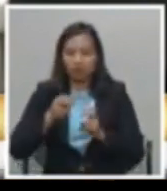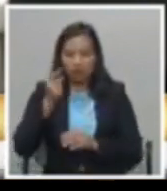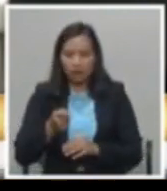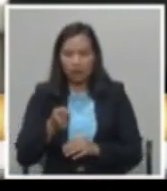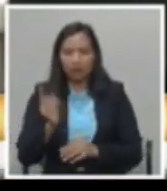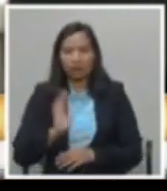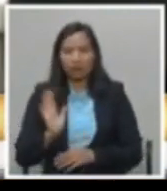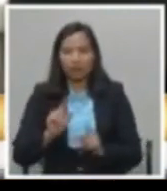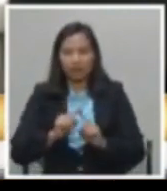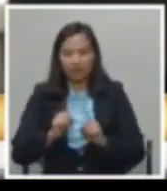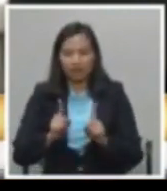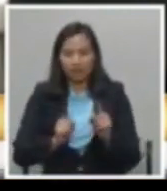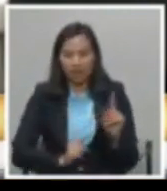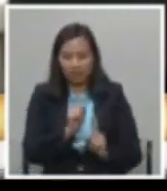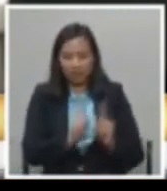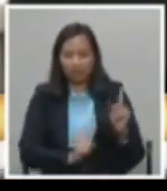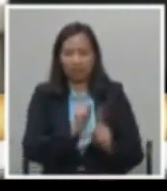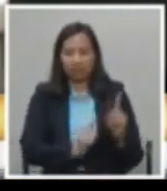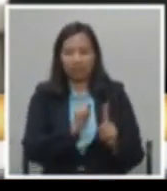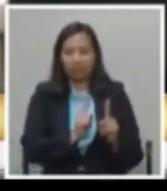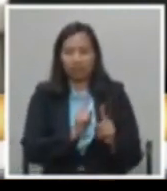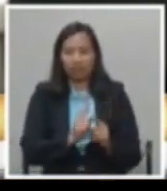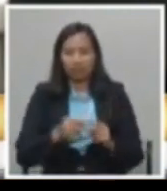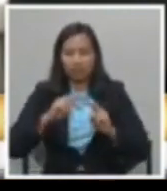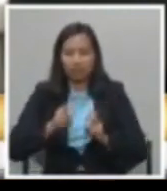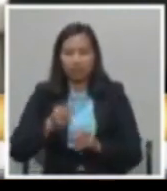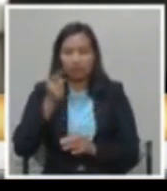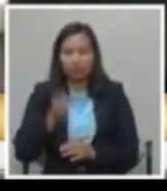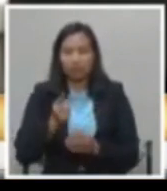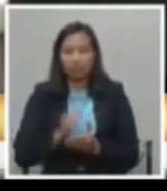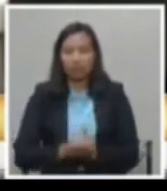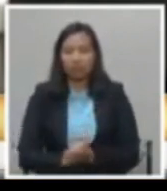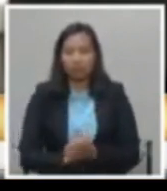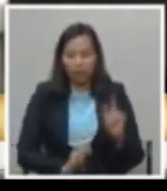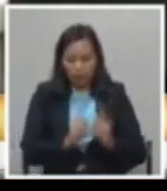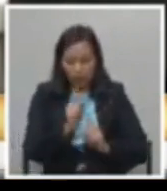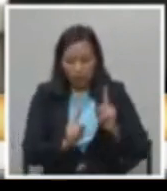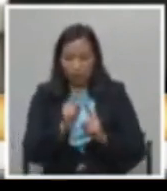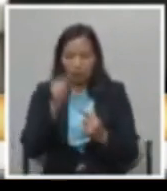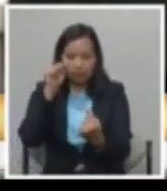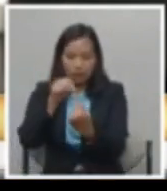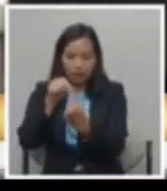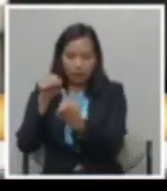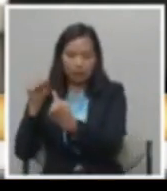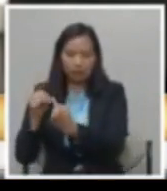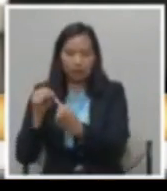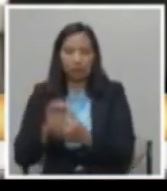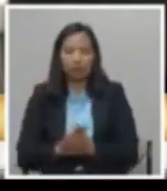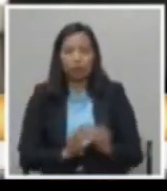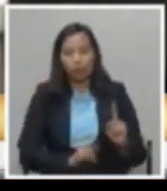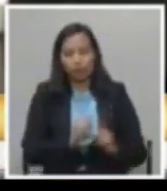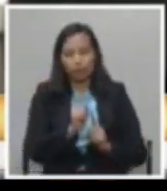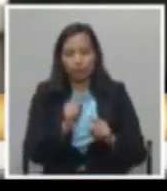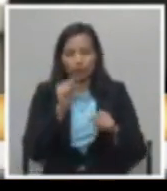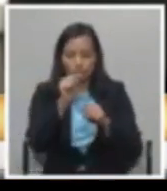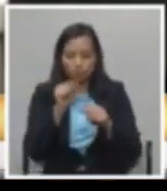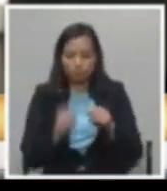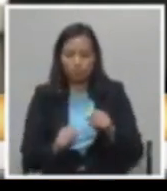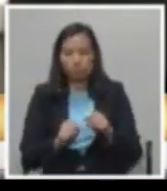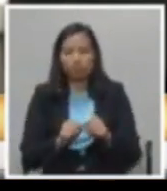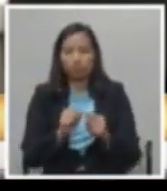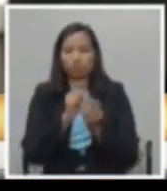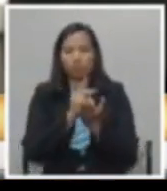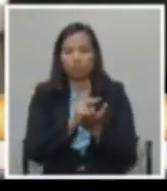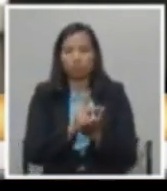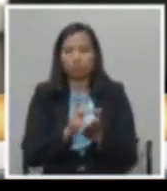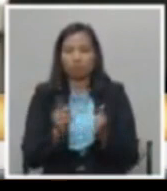ะครับถ้าวัดตามเม็ดเงินเนี่ยอาจจะเป็นอย่างนั้นจริงแต่วิธีการวัดที่เหมาะสมเนี่ยคือการวัดโดยคำนวณสัดส่วนต่อวงเงินงบประม